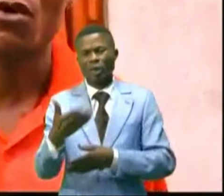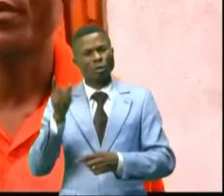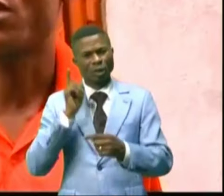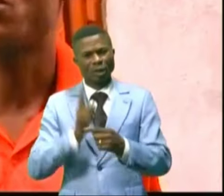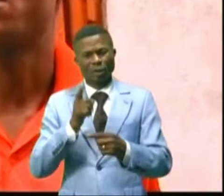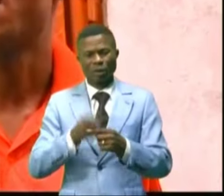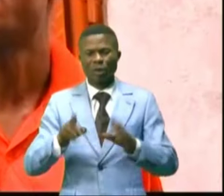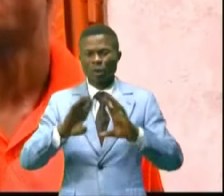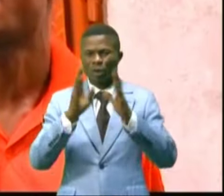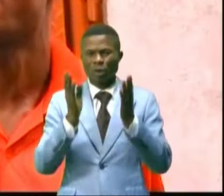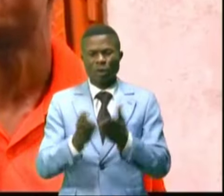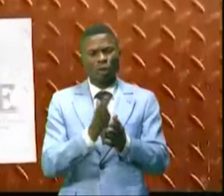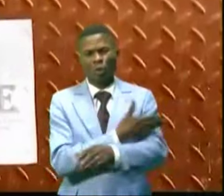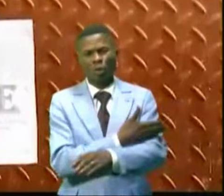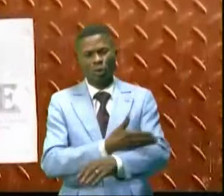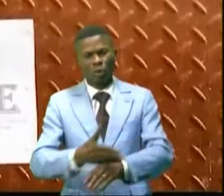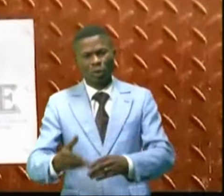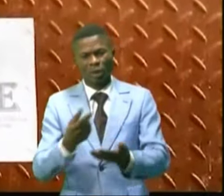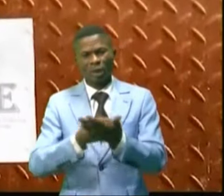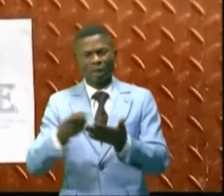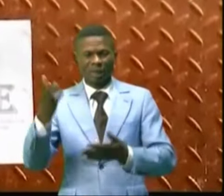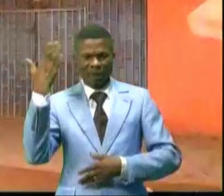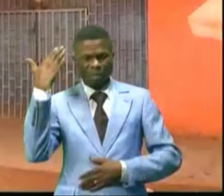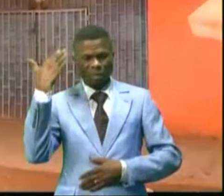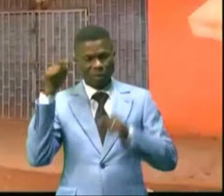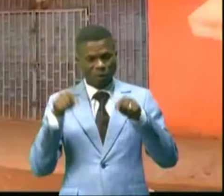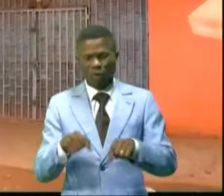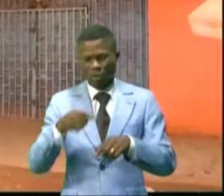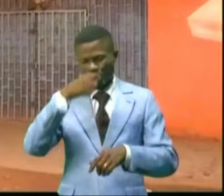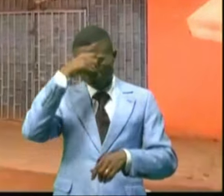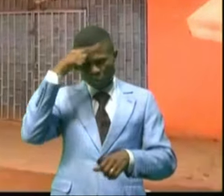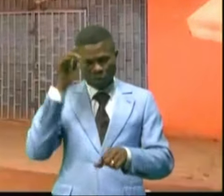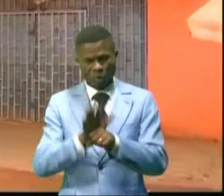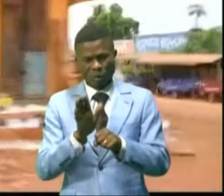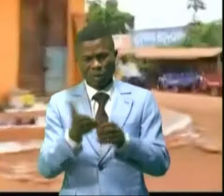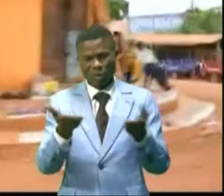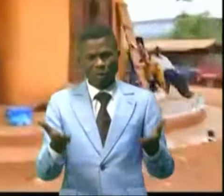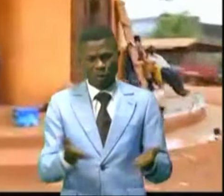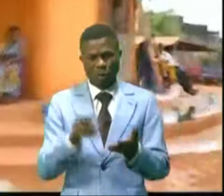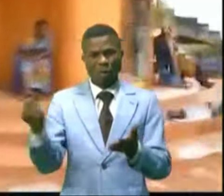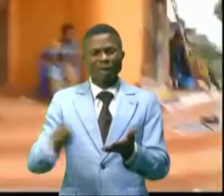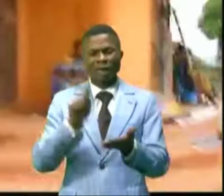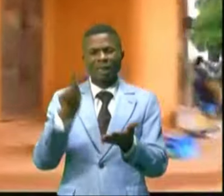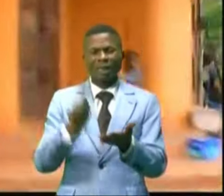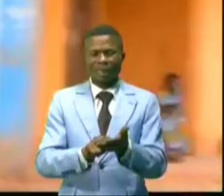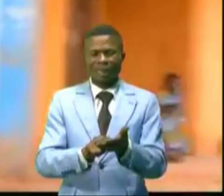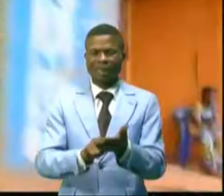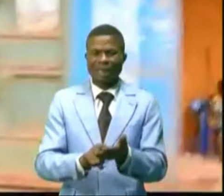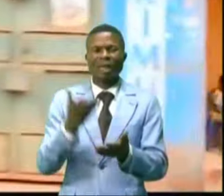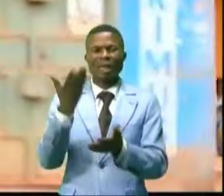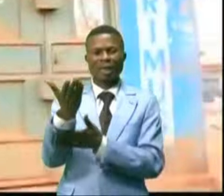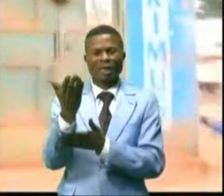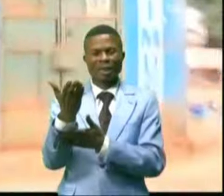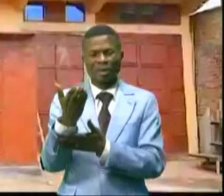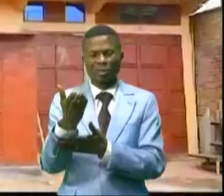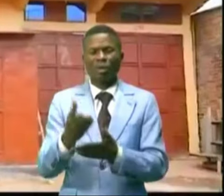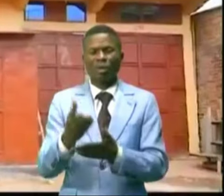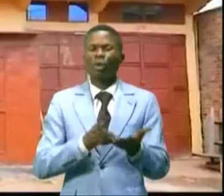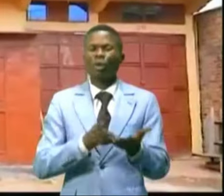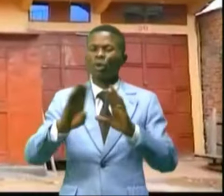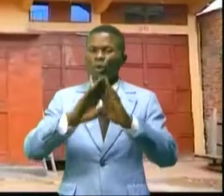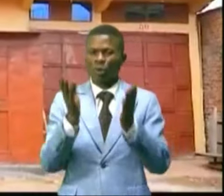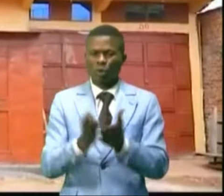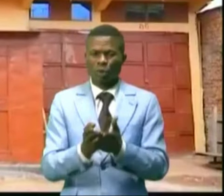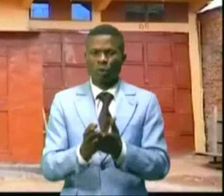Tout est parti, disait-le, de quelques échoppes avec une superposition des taxes hors normes et par solidarité, tous les